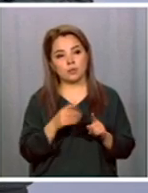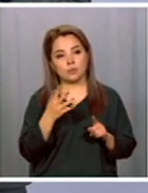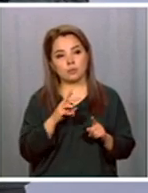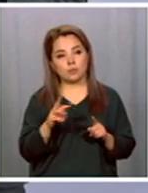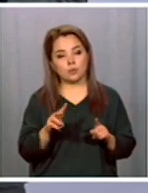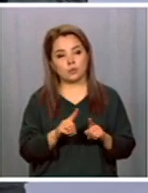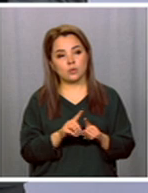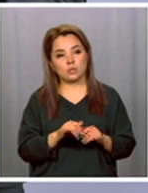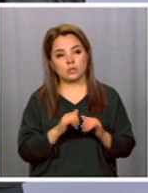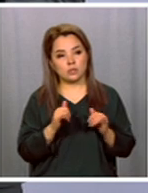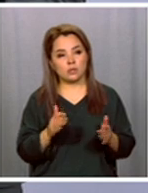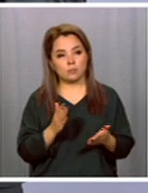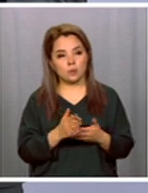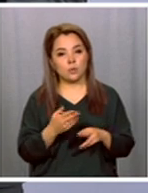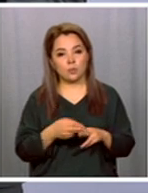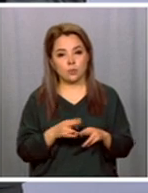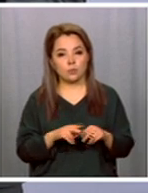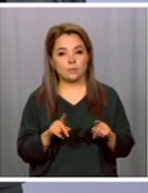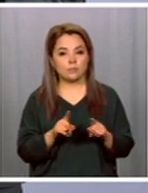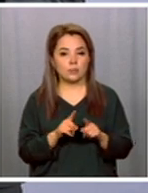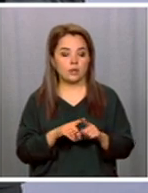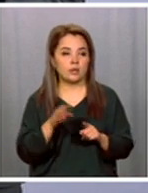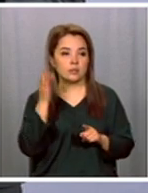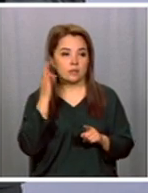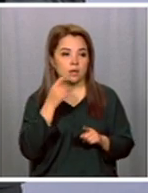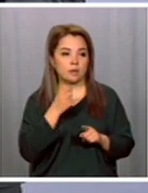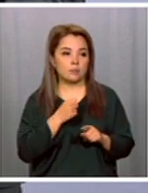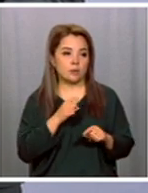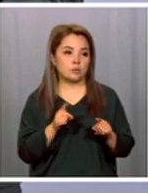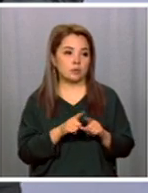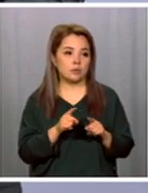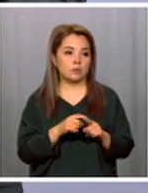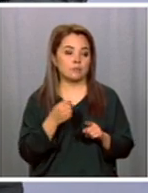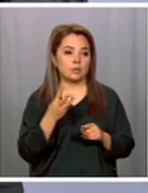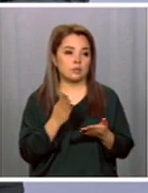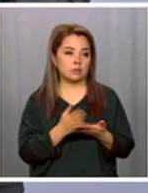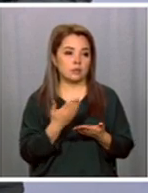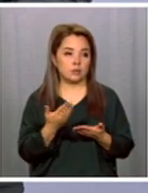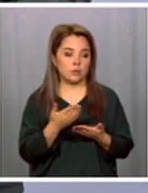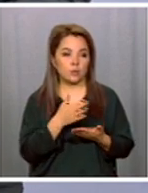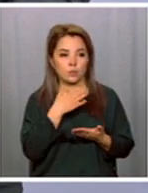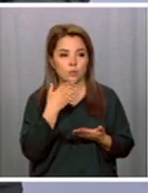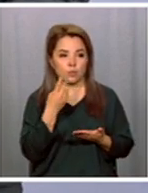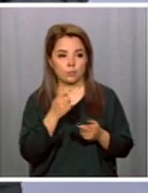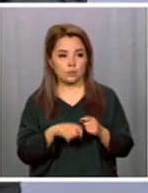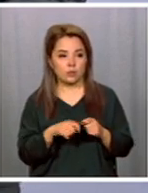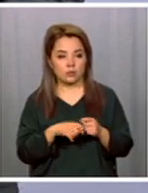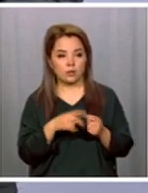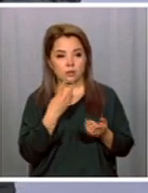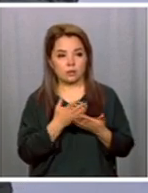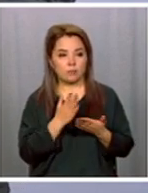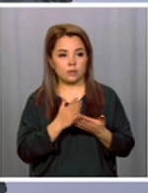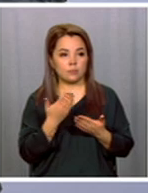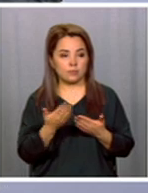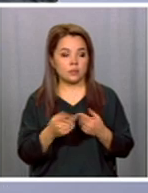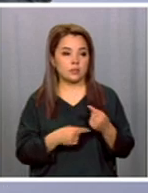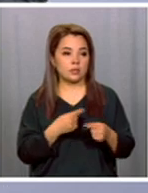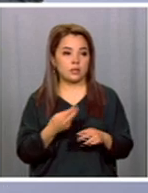дейін жетті. Яғни бұл жерде герман әскерлерінің біршама көп болғандығы көрініп тұр.